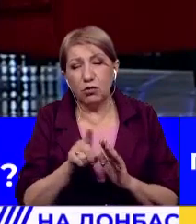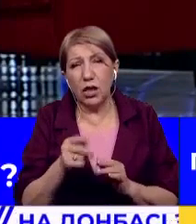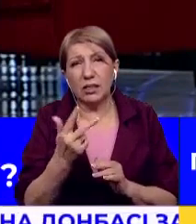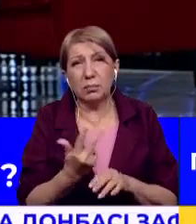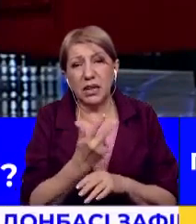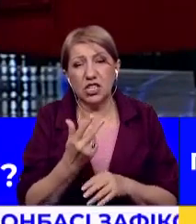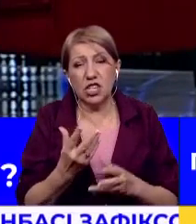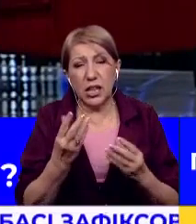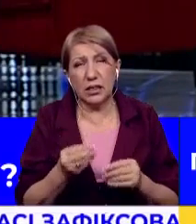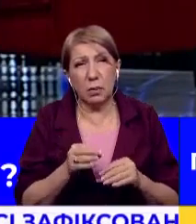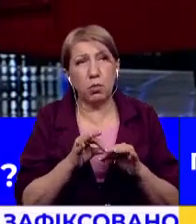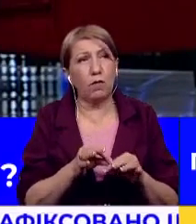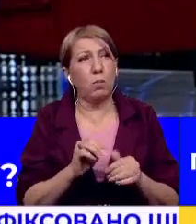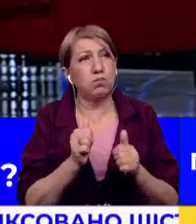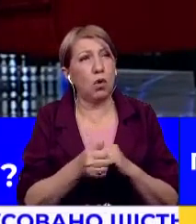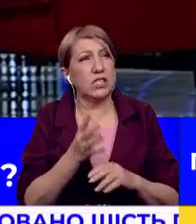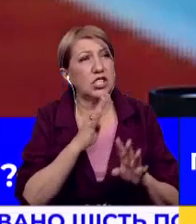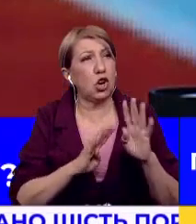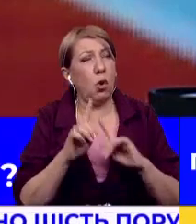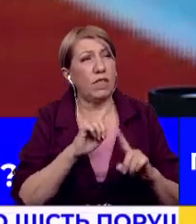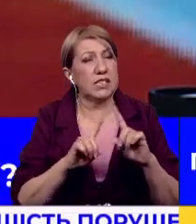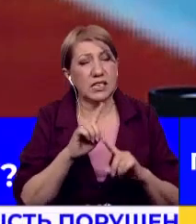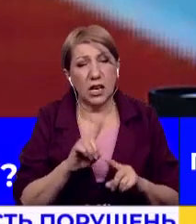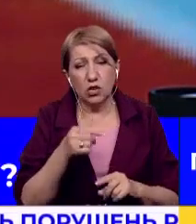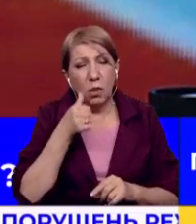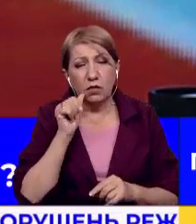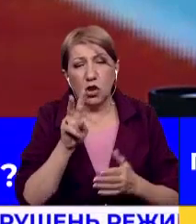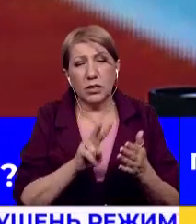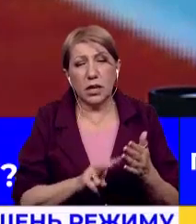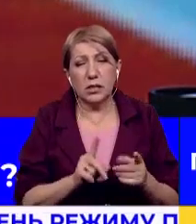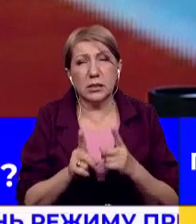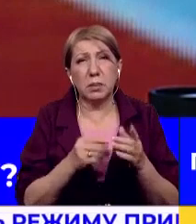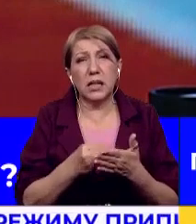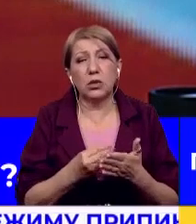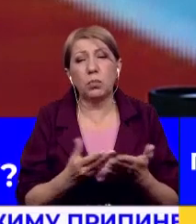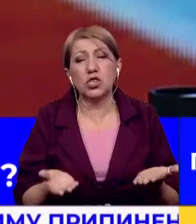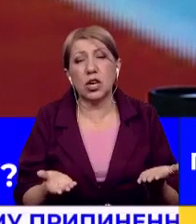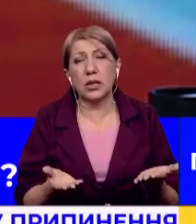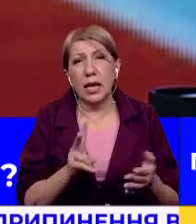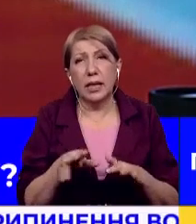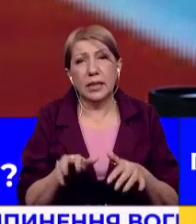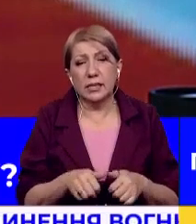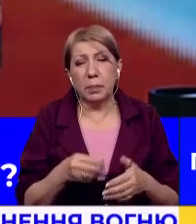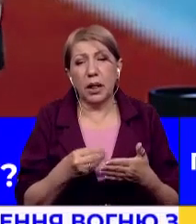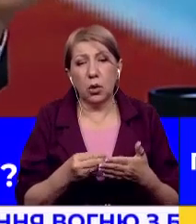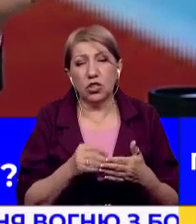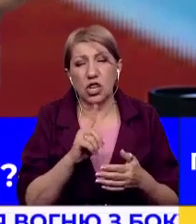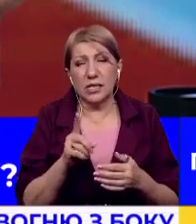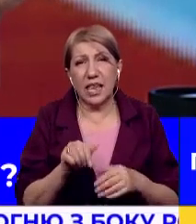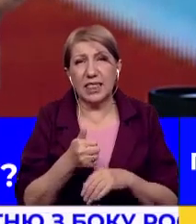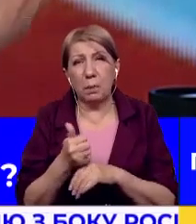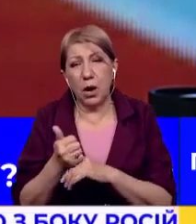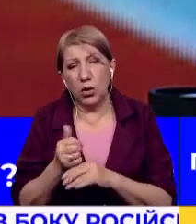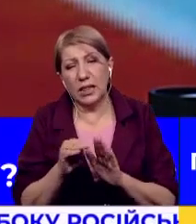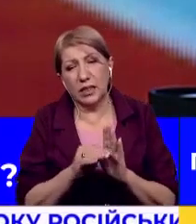тричі на день проводять позачергові засідання парламенту. Чому вчора не розглянули зміни до бюджету, не забрали гроші з